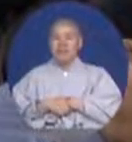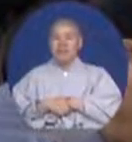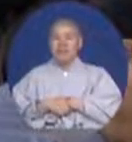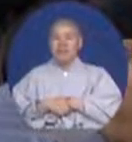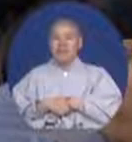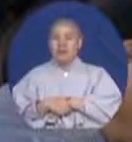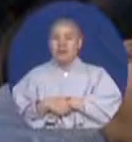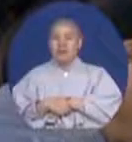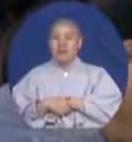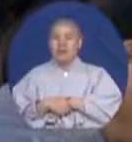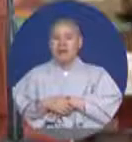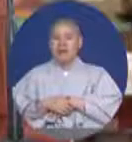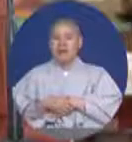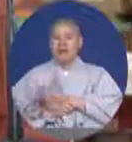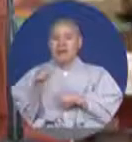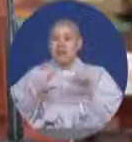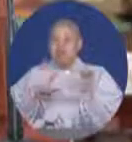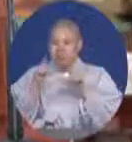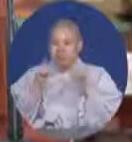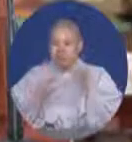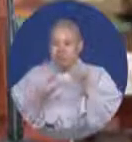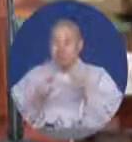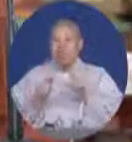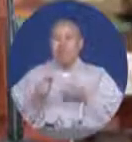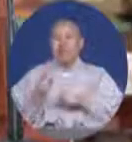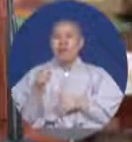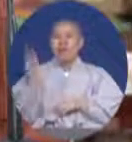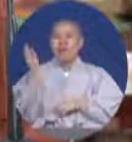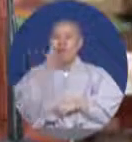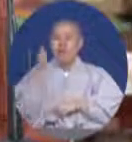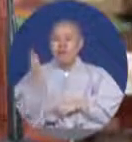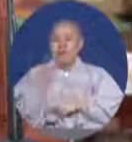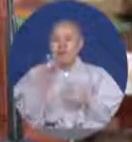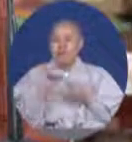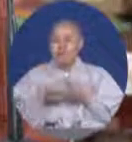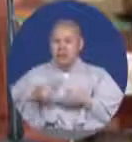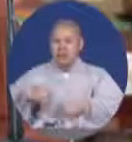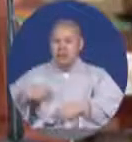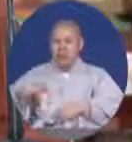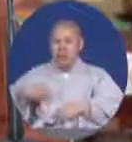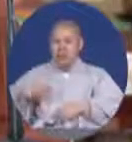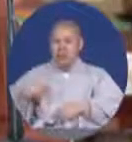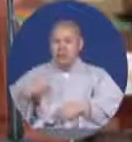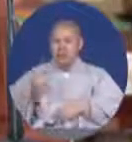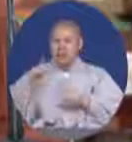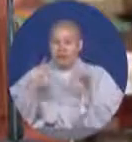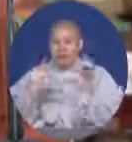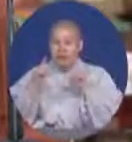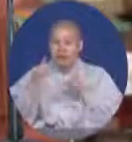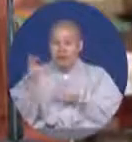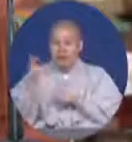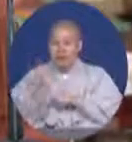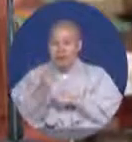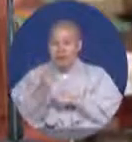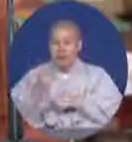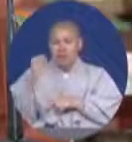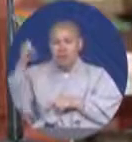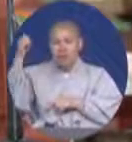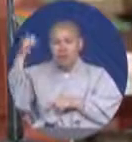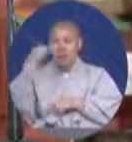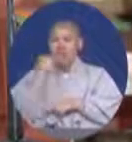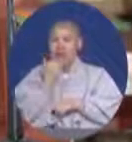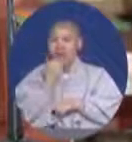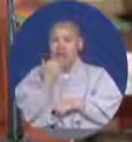허망하다는 걸 몰라요. 색. 이걸 색에 미해서 그렇다. 이 형상과